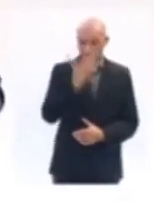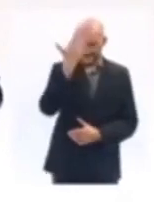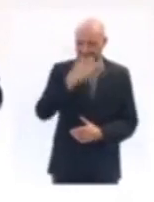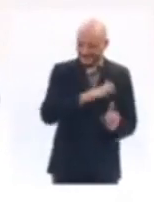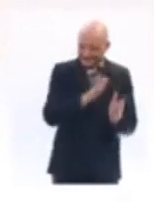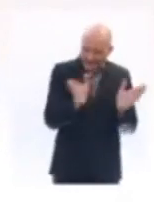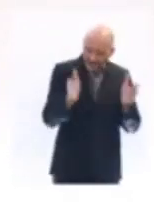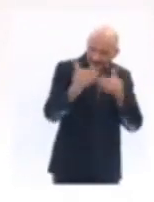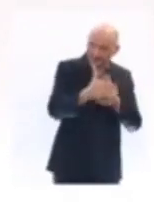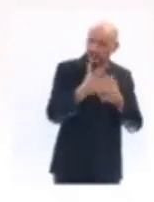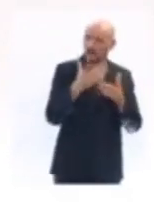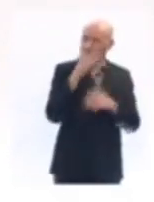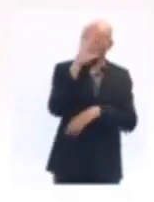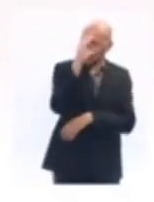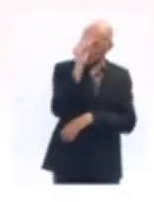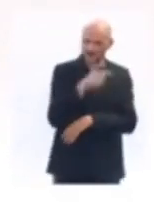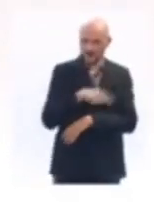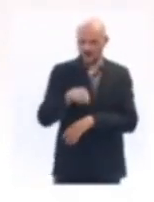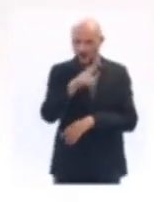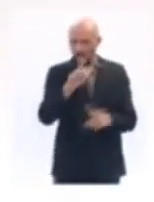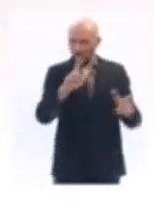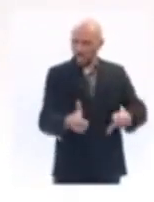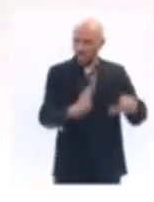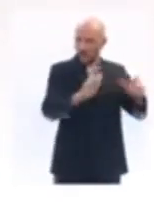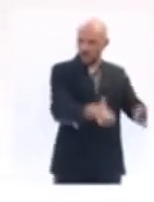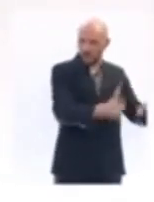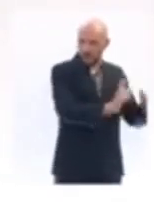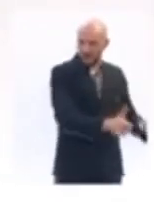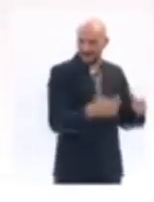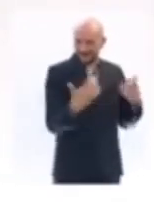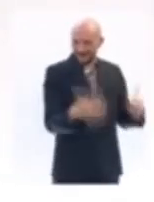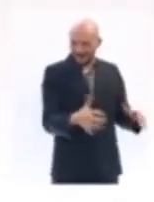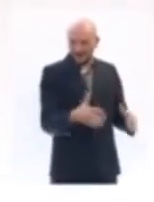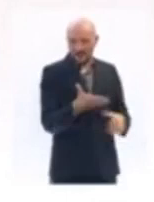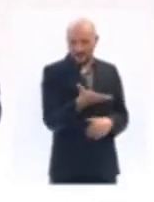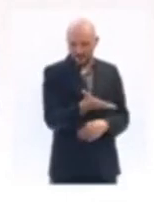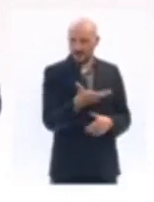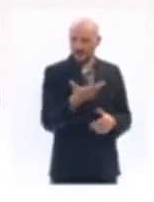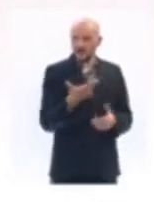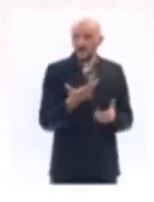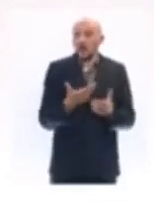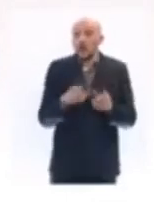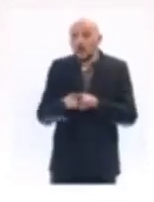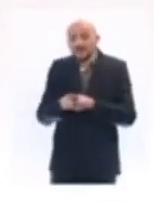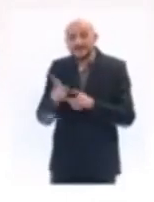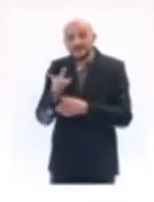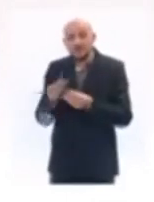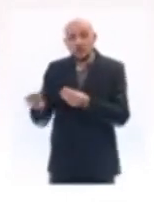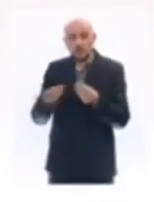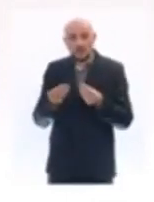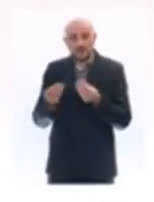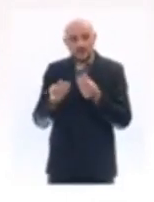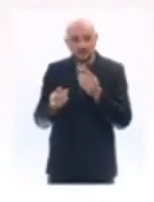c'est l'ensemble du monde hospitalier, des agences régionales de santé qui ont réussi. Comment est-ce qu'ils l'ont fait? Ils sont partis de 5 000, ils sont montés à 10